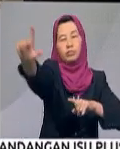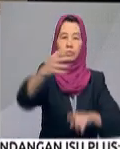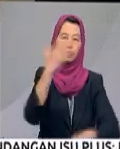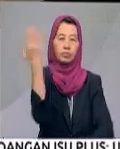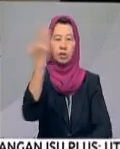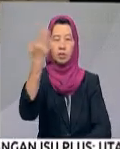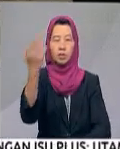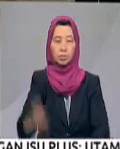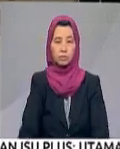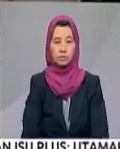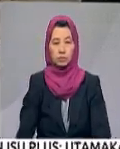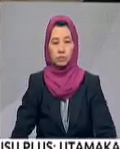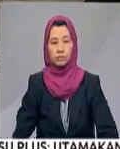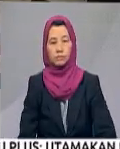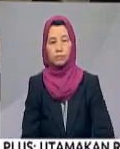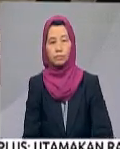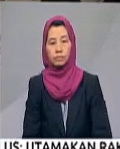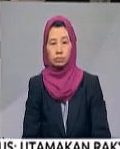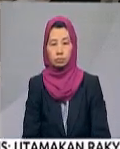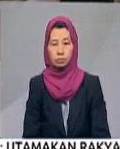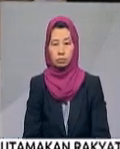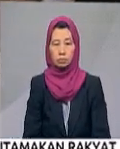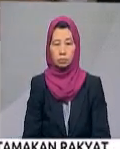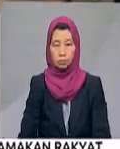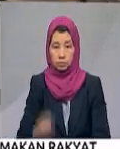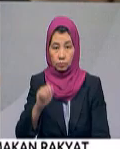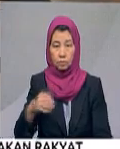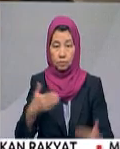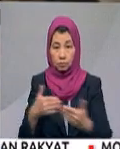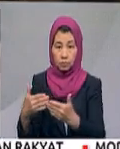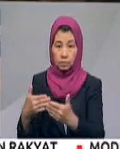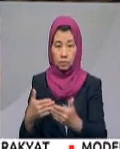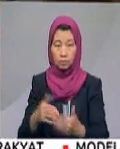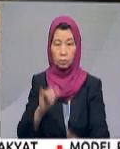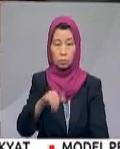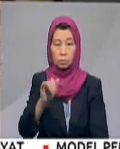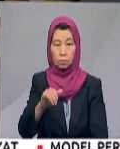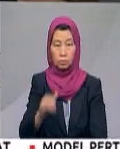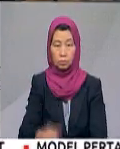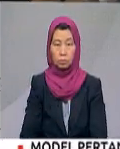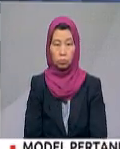biasa. Jadi lepas ini dah boleh terus pakailah abang kan?